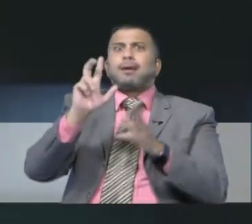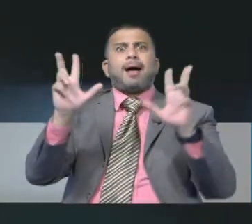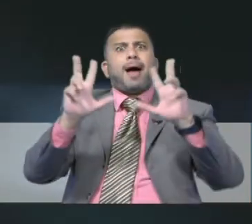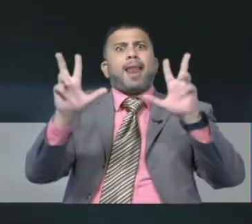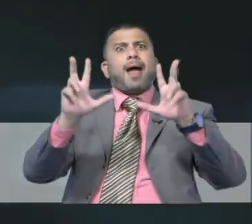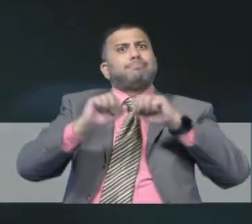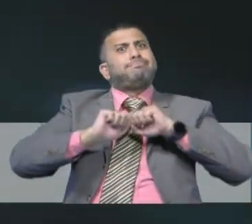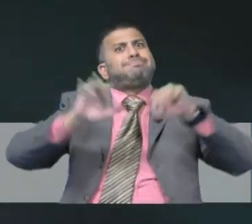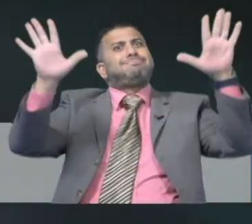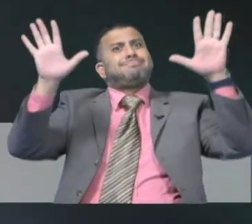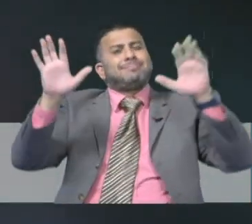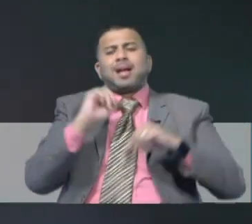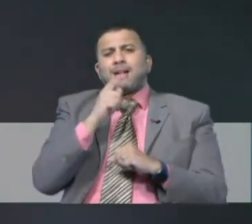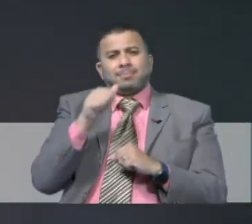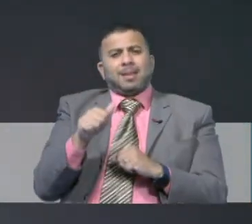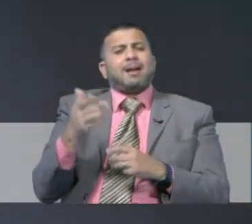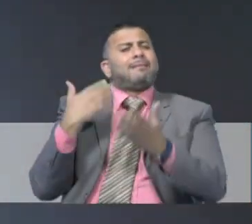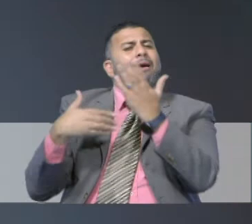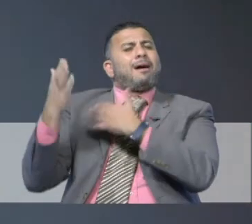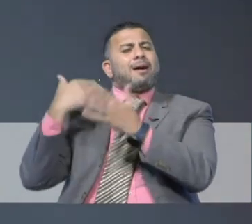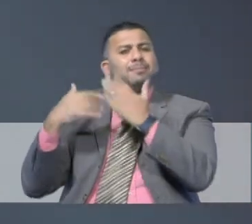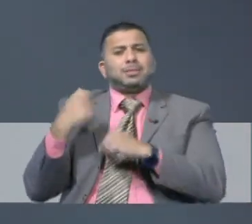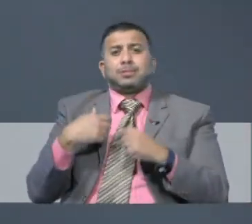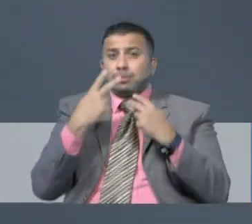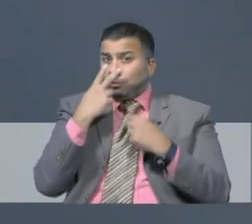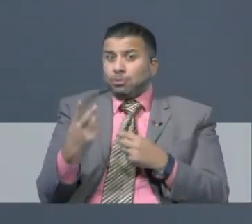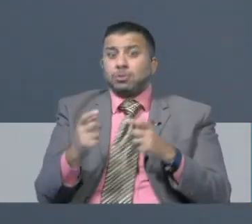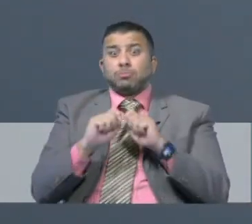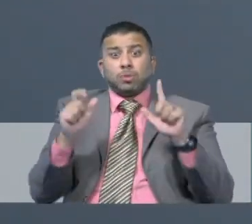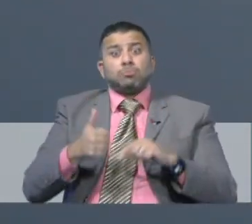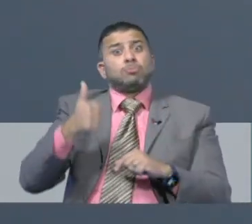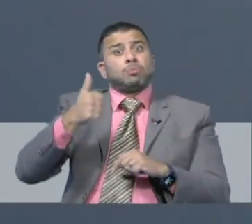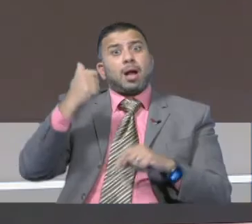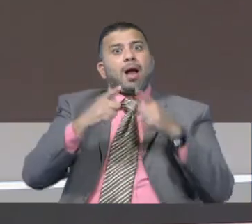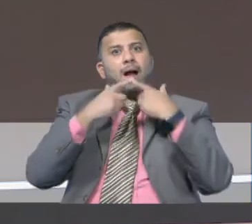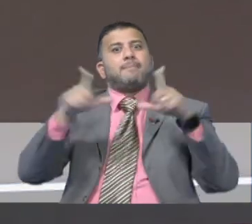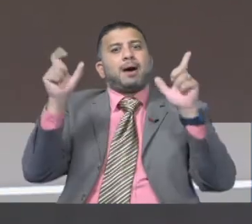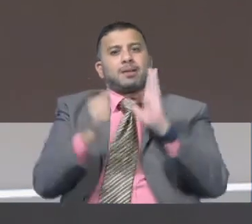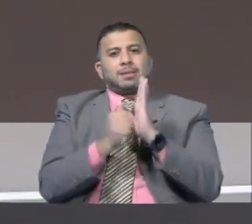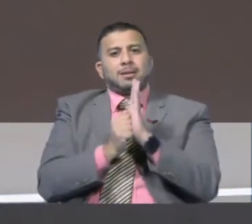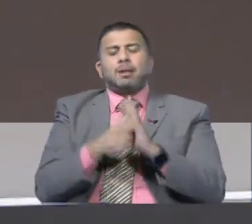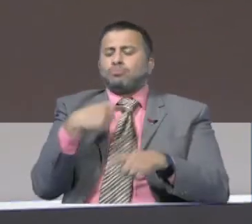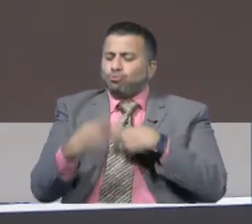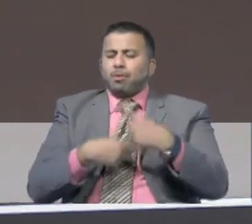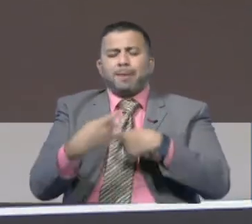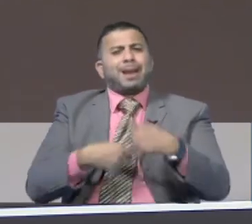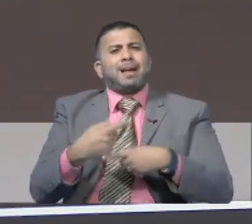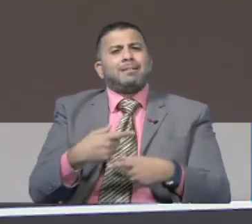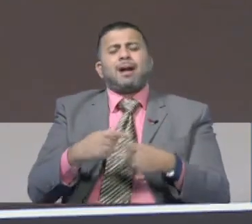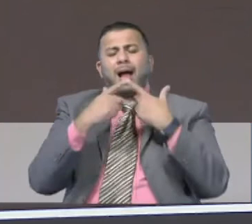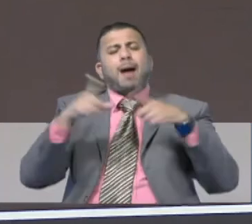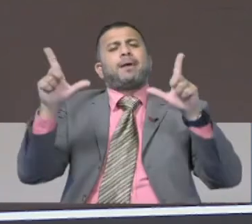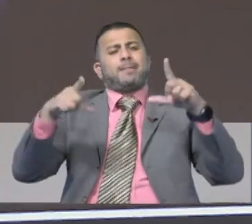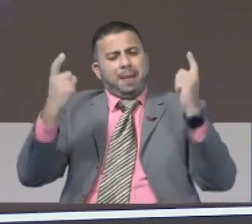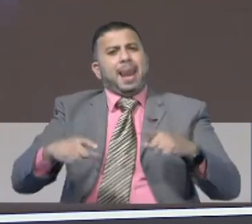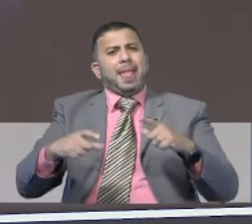الإعلامية. الأعوام الماضية كانت شاهدة على نجاحات وإنجازات أخبار الدار المستمرة في صناعة الخبر